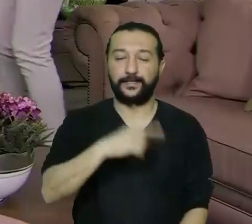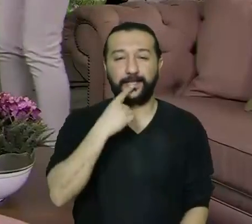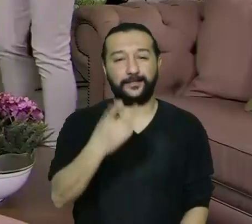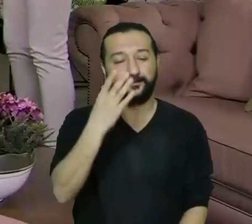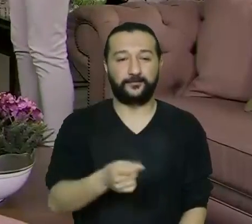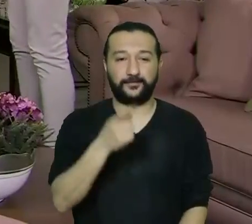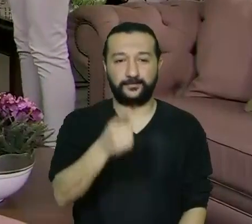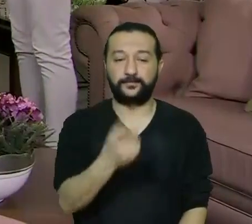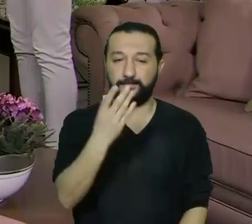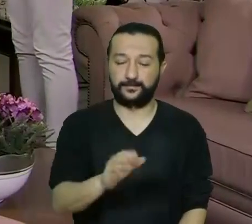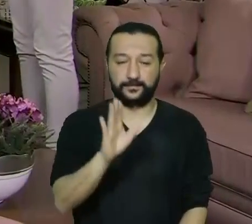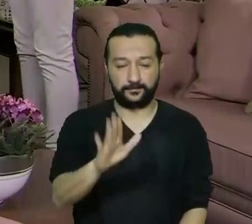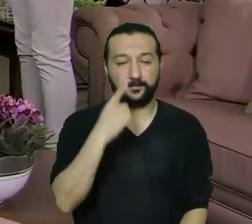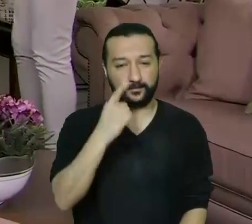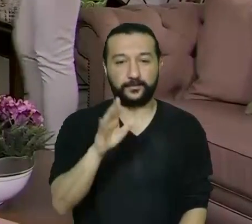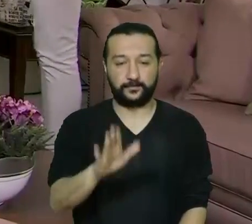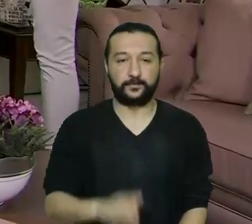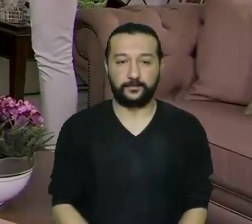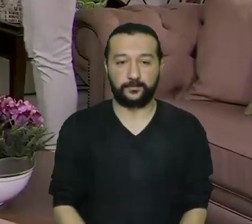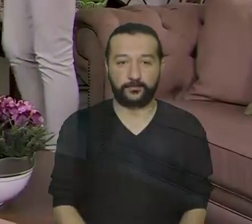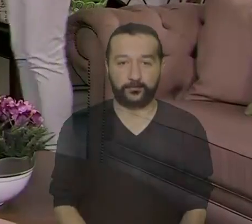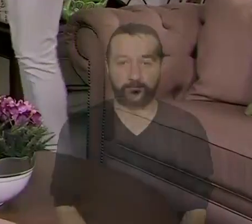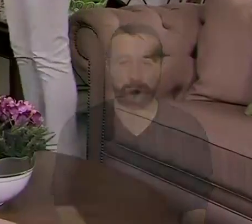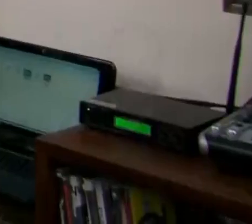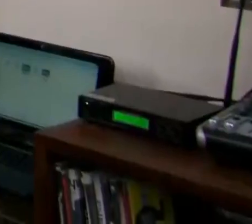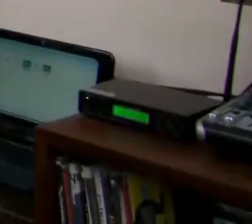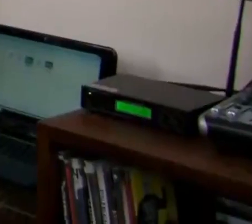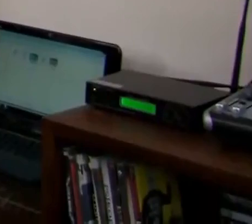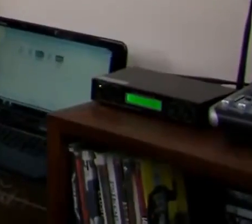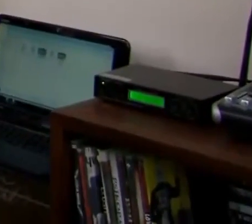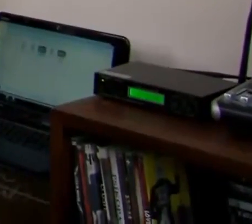ne olur hadi. Ha, tamam. Ay.